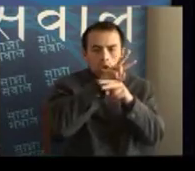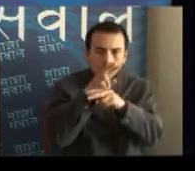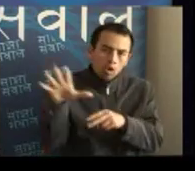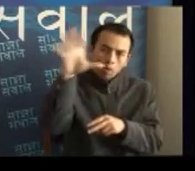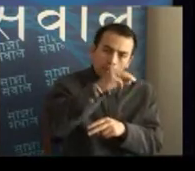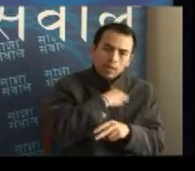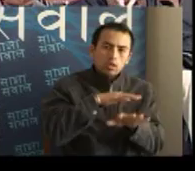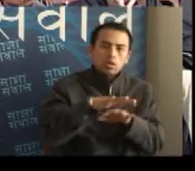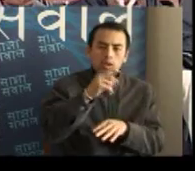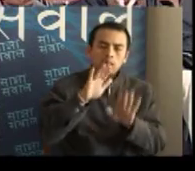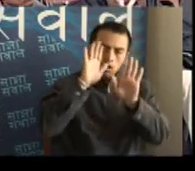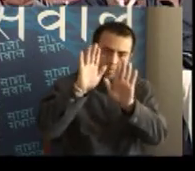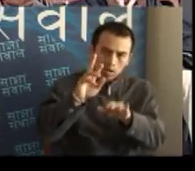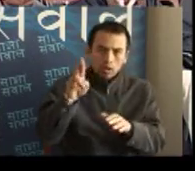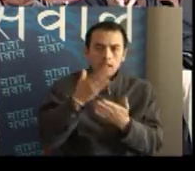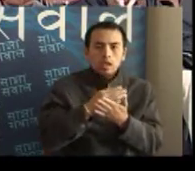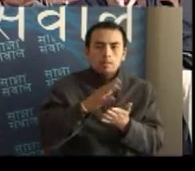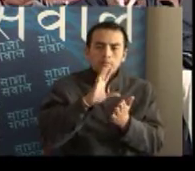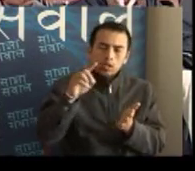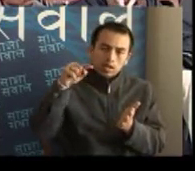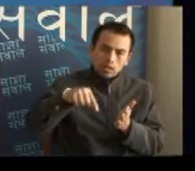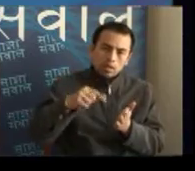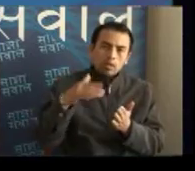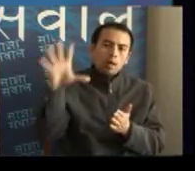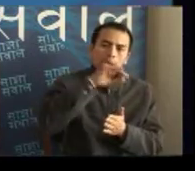र श्रोता सबैलाई धेरै धन्यवाद। कार्यक्रमबाट